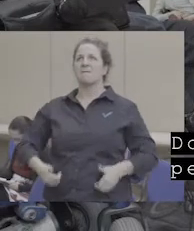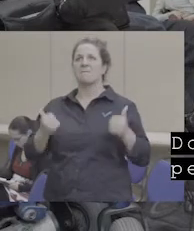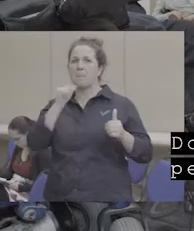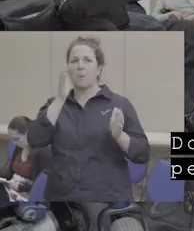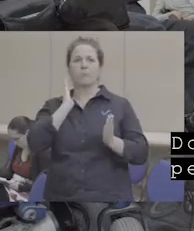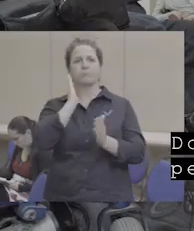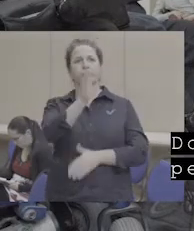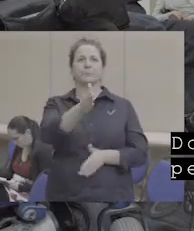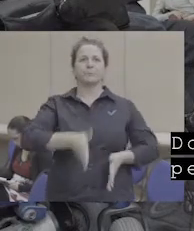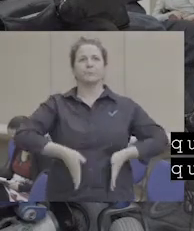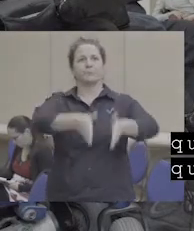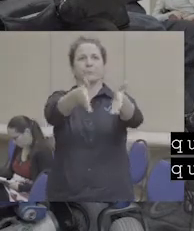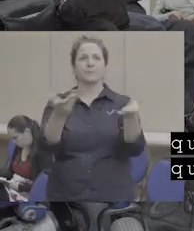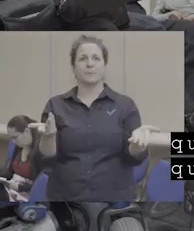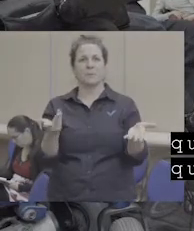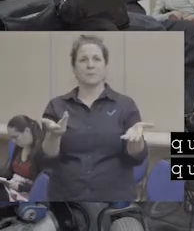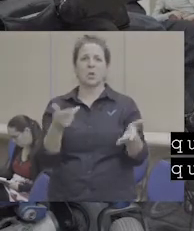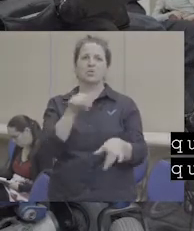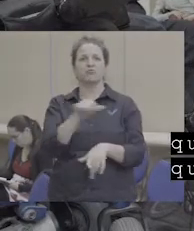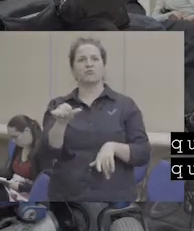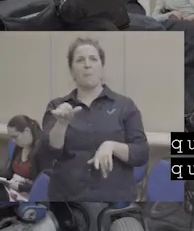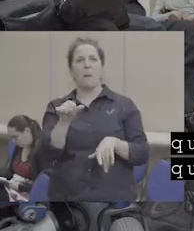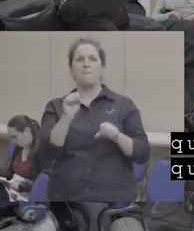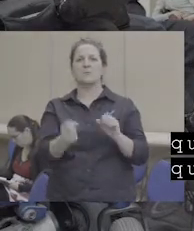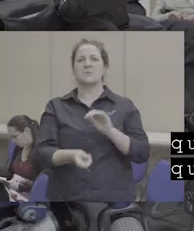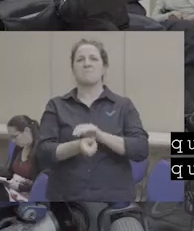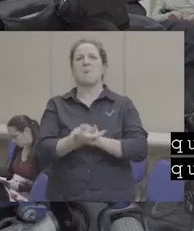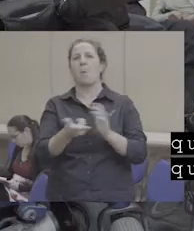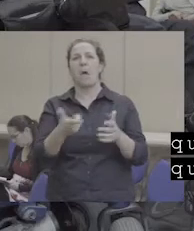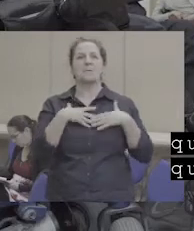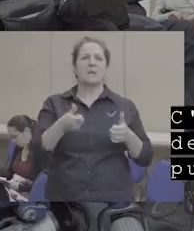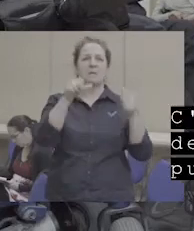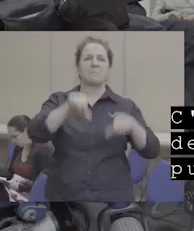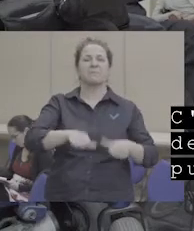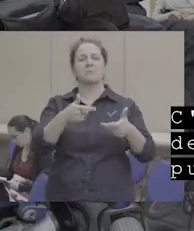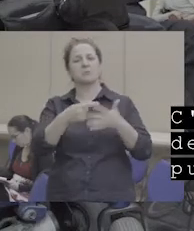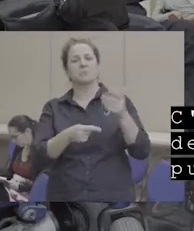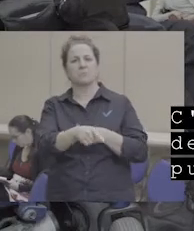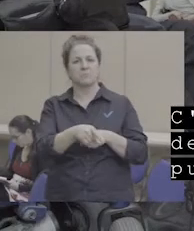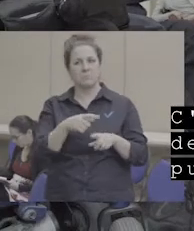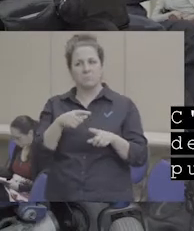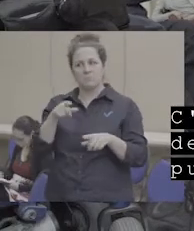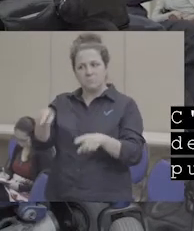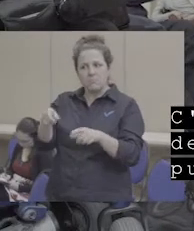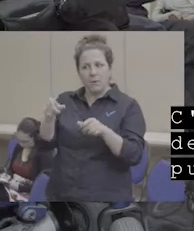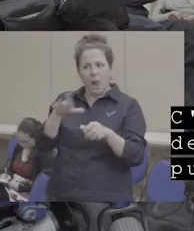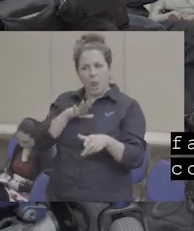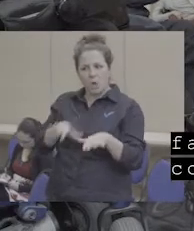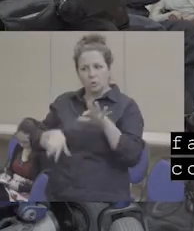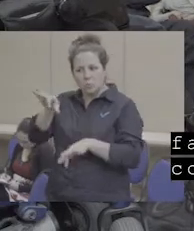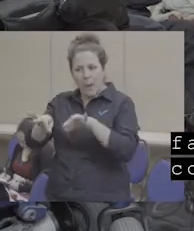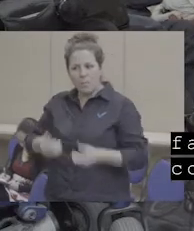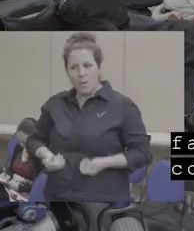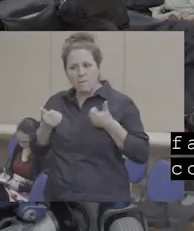voir les personnes comme des personnes qui ont des problèmes de santé qui vont aller à s'aggraver. C'est des personnes qui font des choix de vie. Puis il faut qu'ils puissent